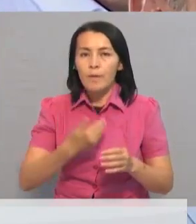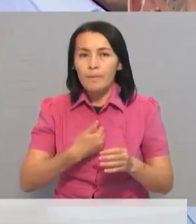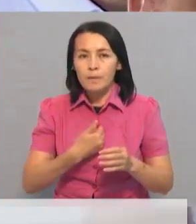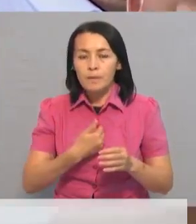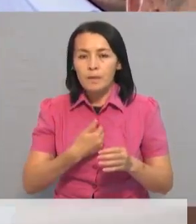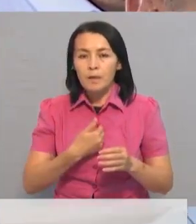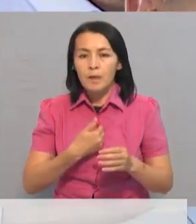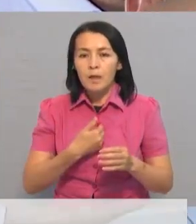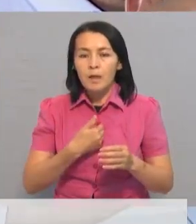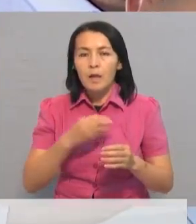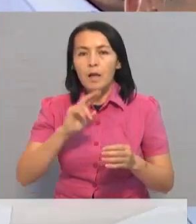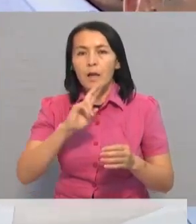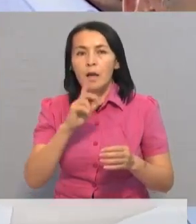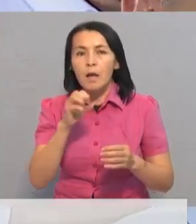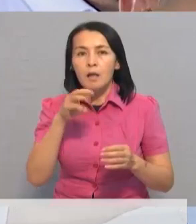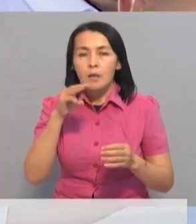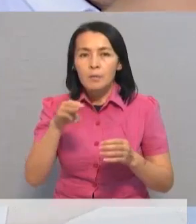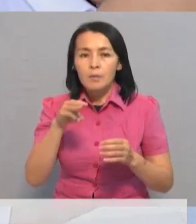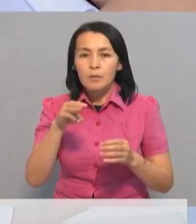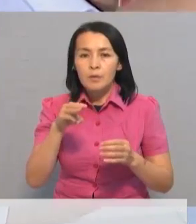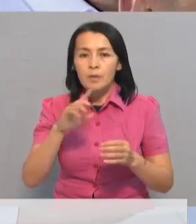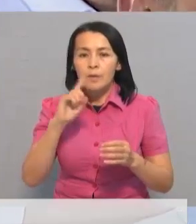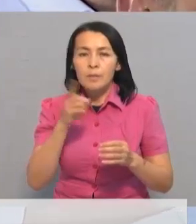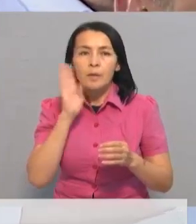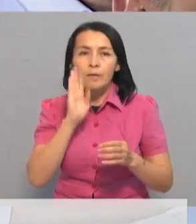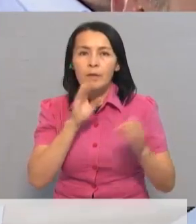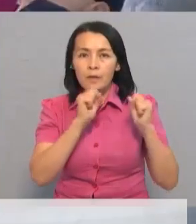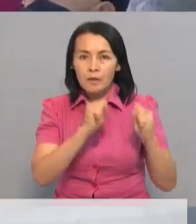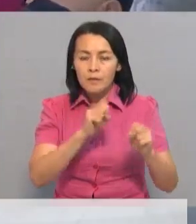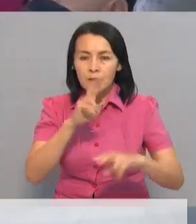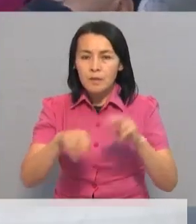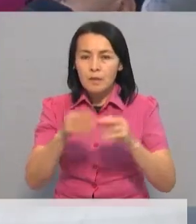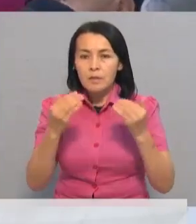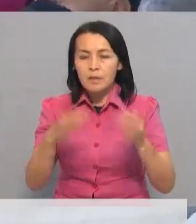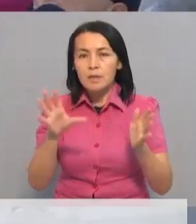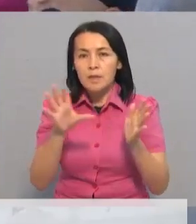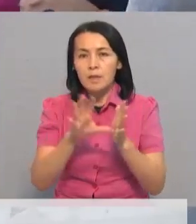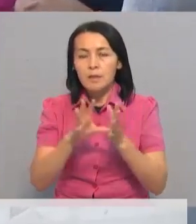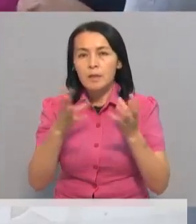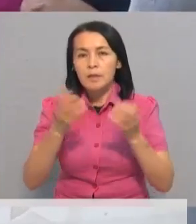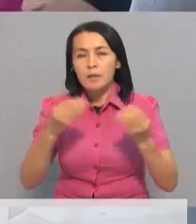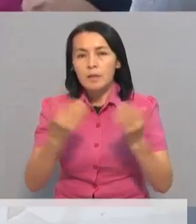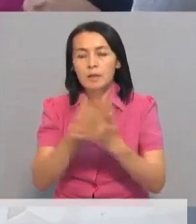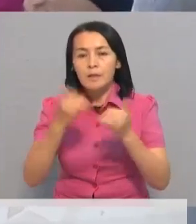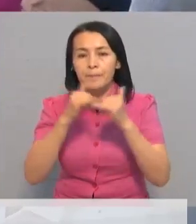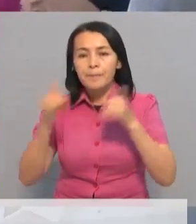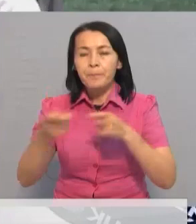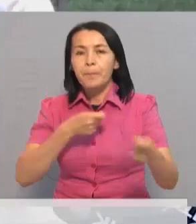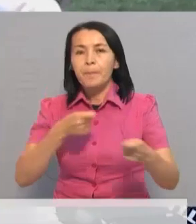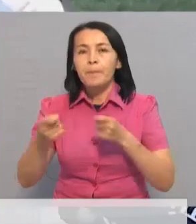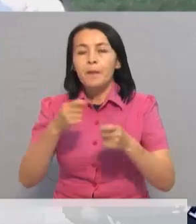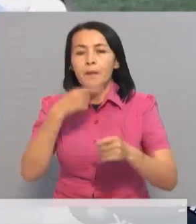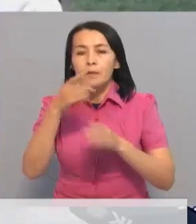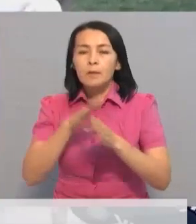талабымыз мына қарамытты пасыдан битті вадақараны іші сасын. Ал энергетика және инфрақұрылымды дамыту басқарма